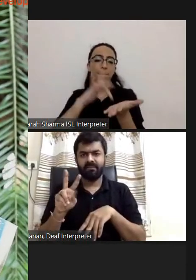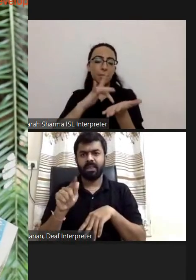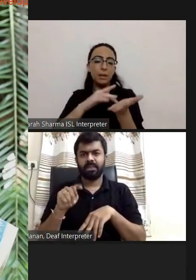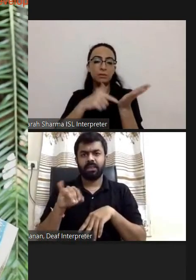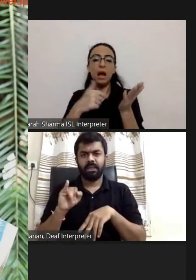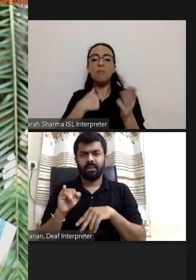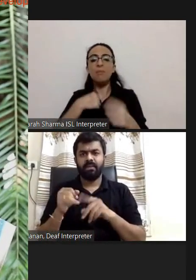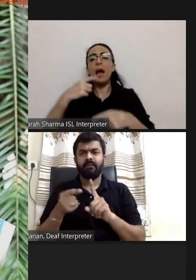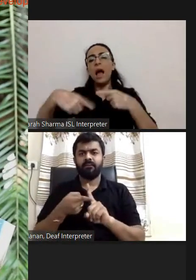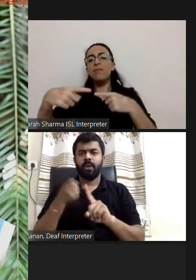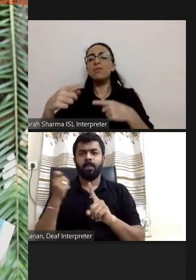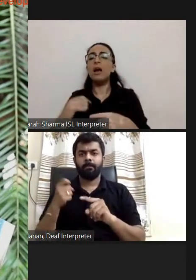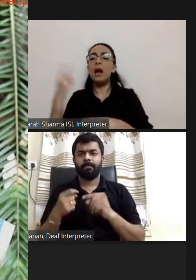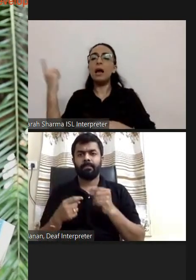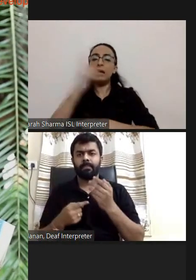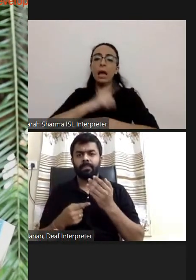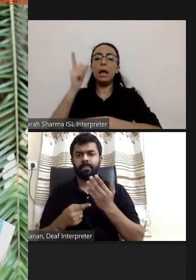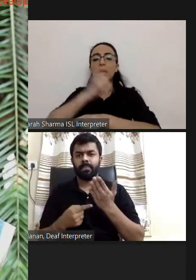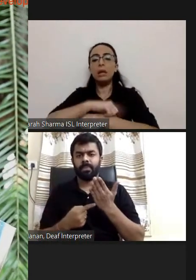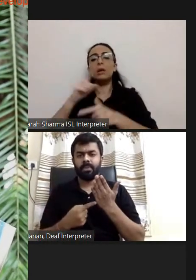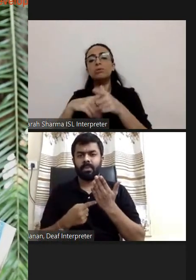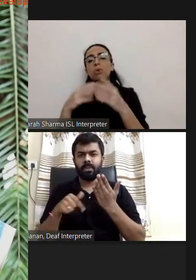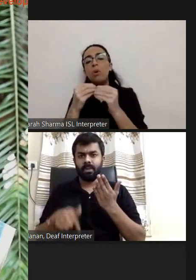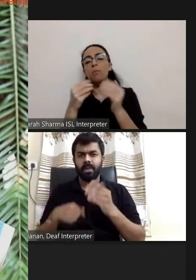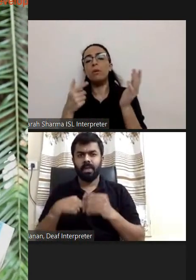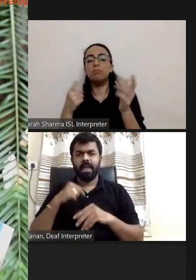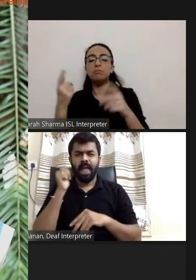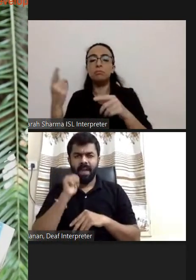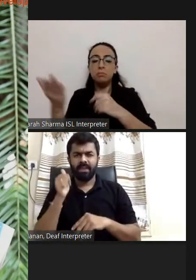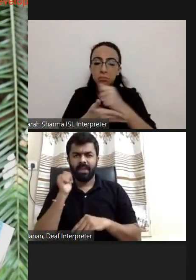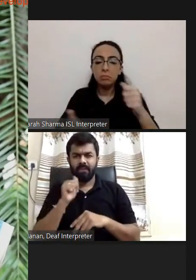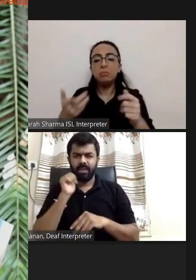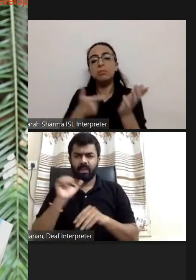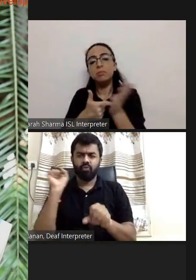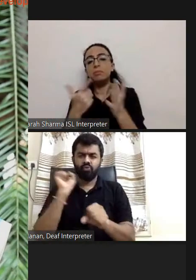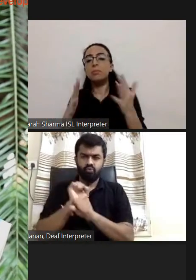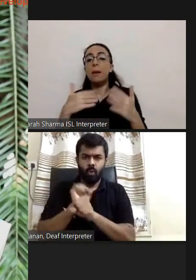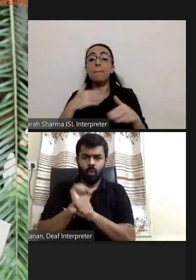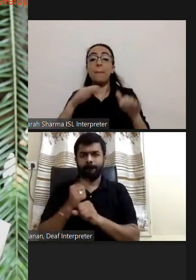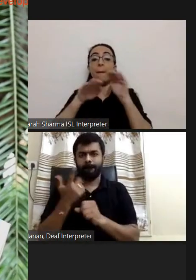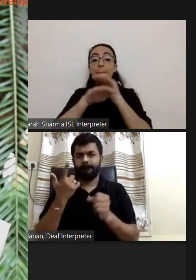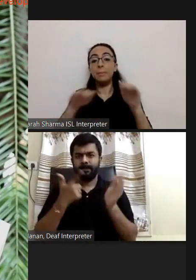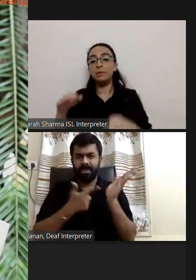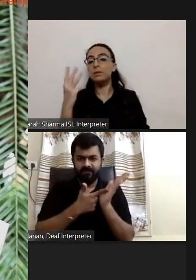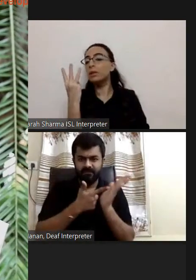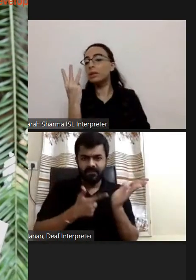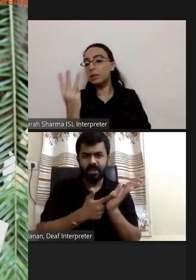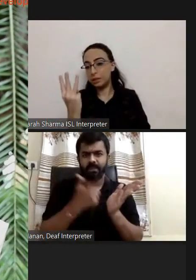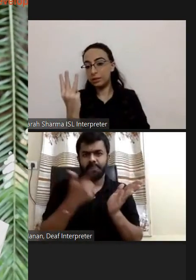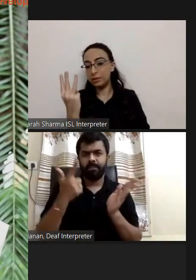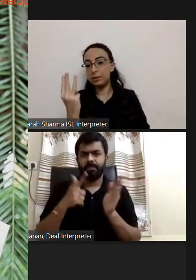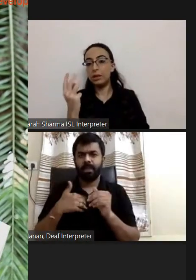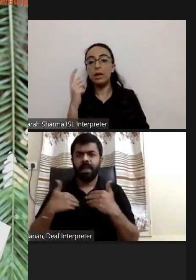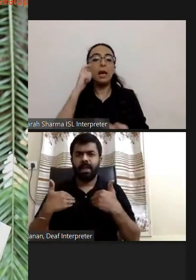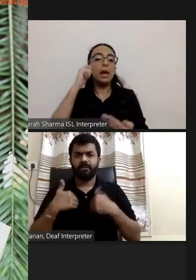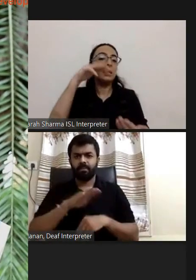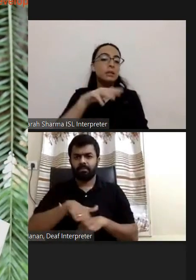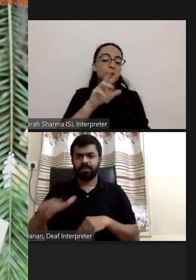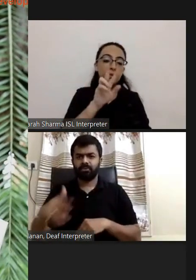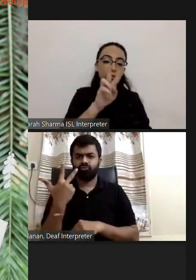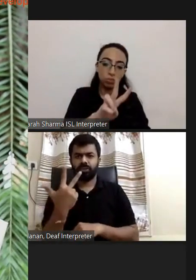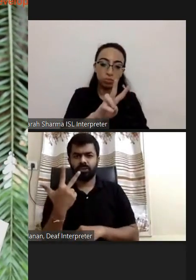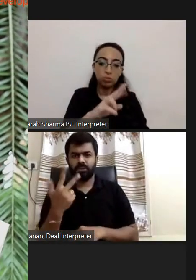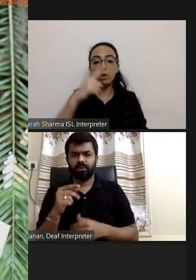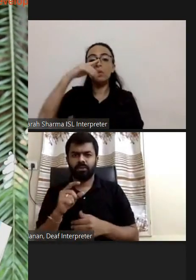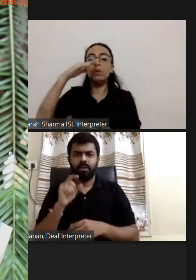3 పిల్లలు. ఆ పిల్లల్లో 2 మగ పిల్లవాళ్ళు, ఒక ఆడపాప. ఆ పిల్లవానికి బుద్ధిమానితము.